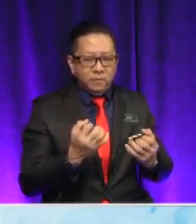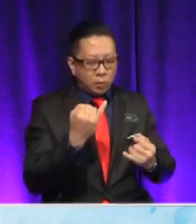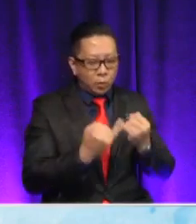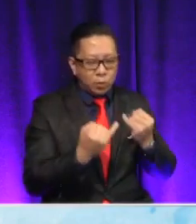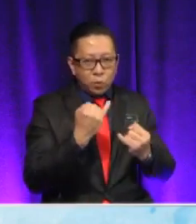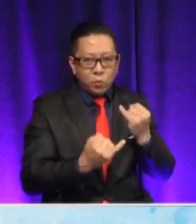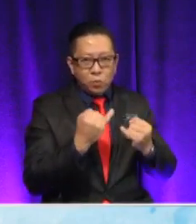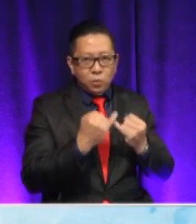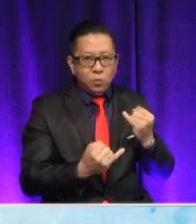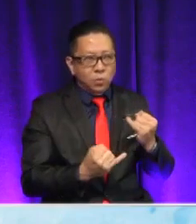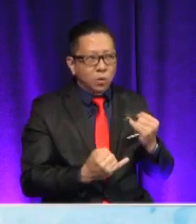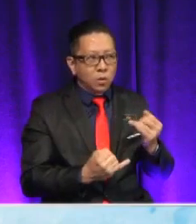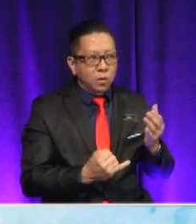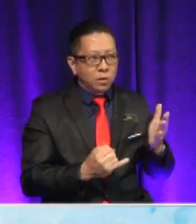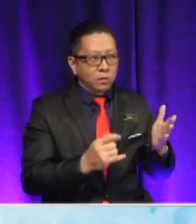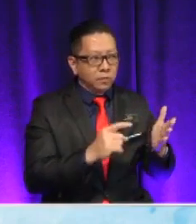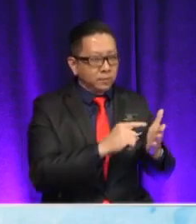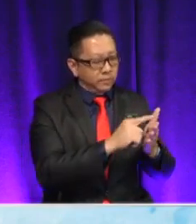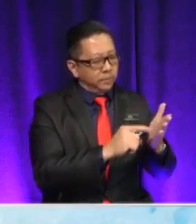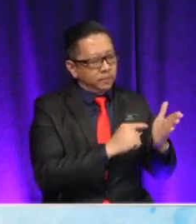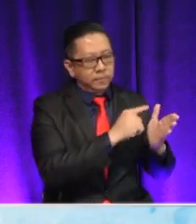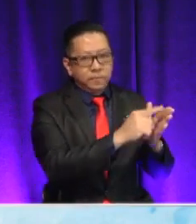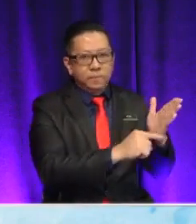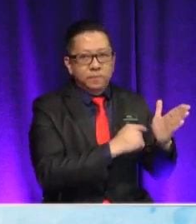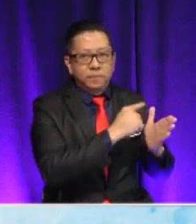yang kita pusing kan arah beruntung